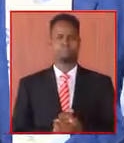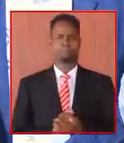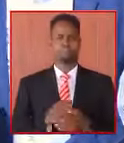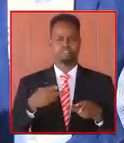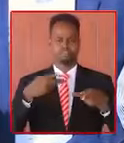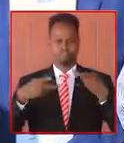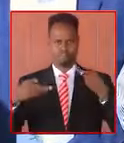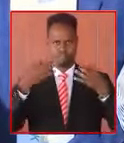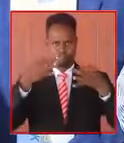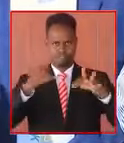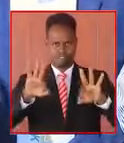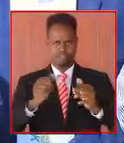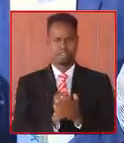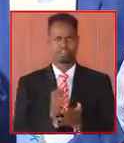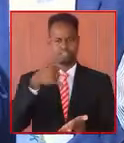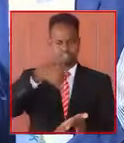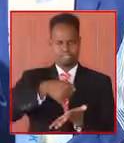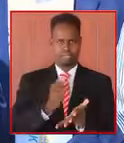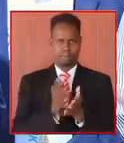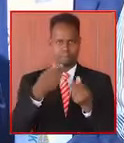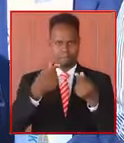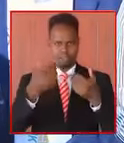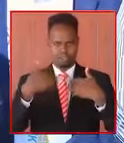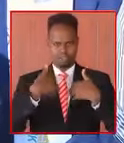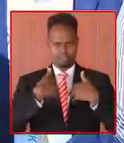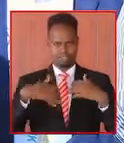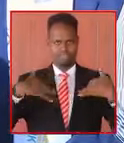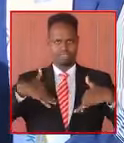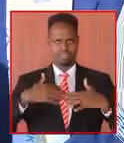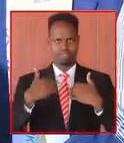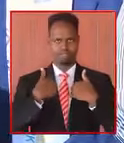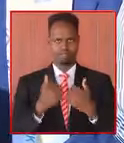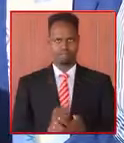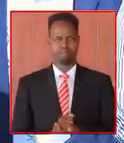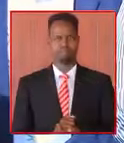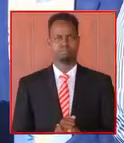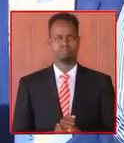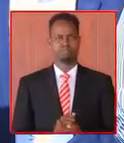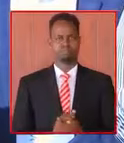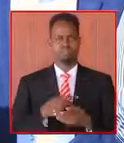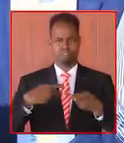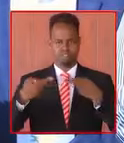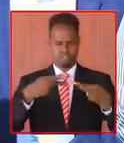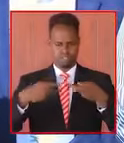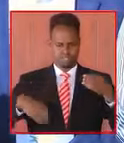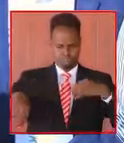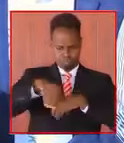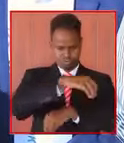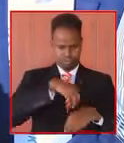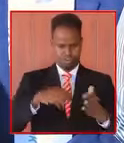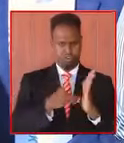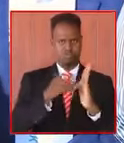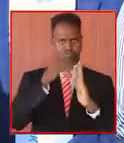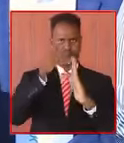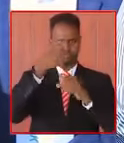dhisantahay marka hawshii soo waba oo qabteen idinkoo baarnayn idinkoo aan dowladda tirsiyo baarankeedu shaqeeyaan